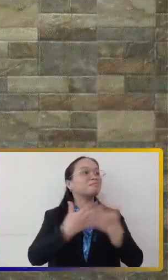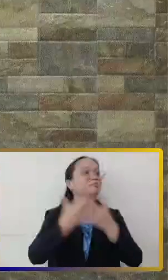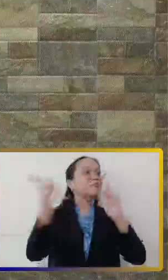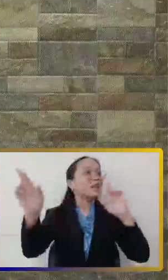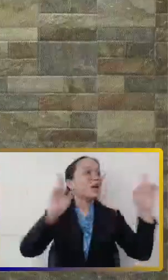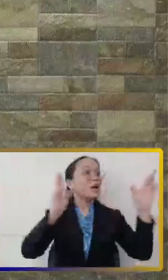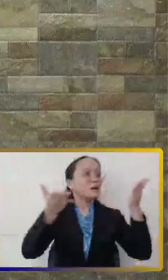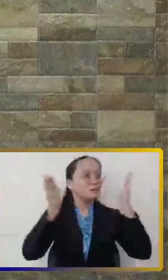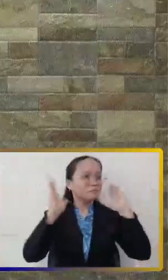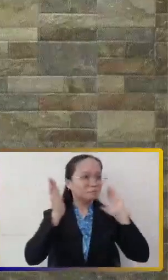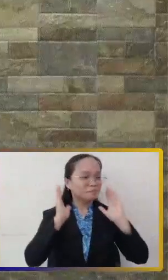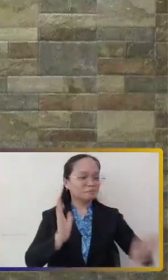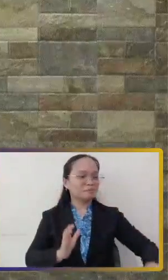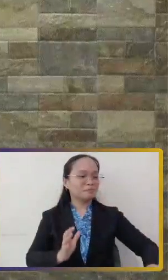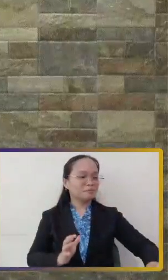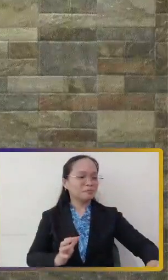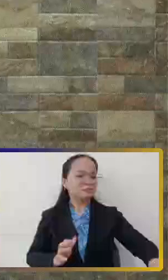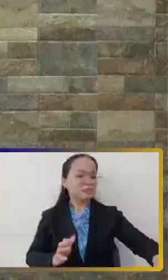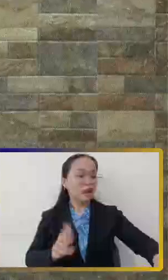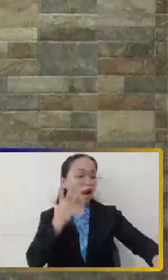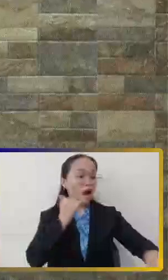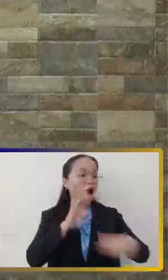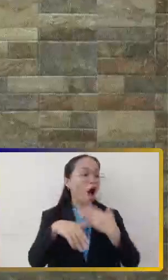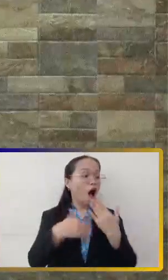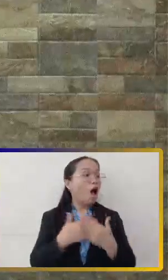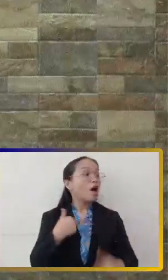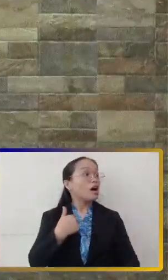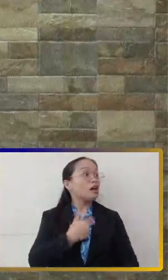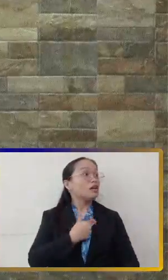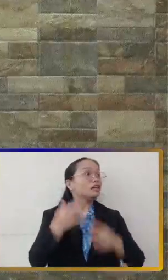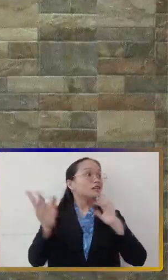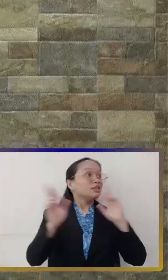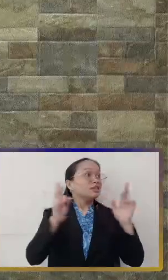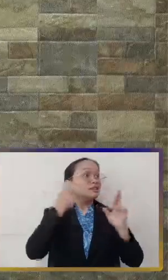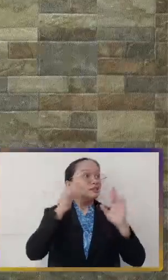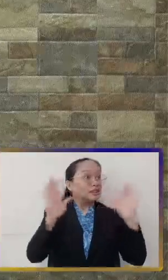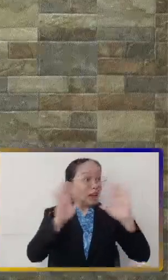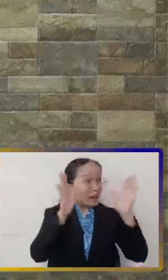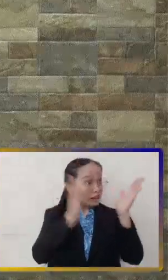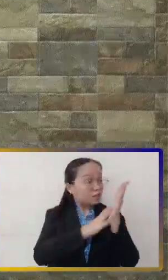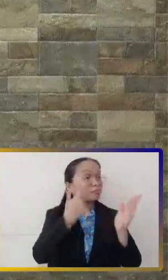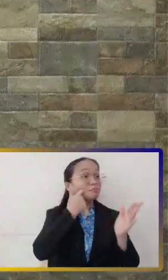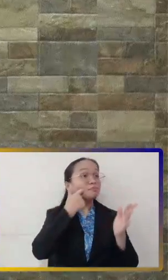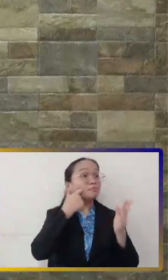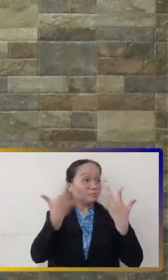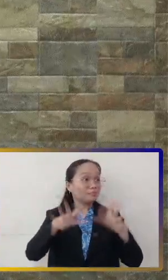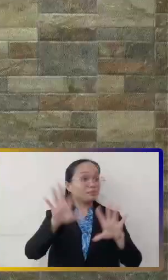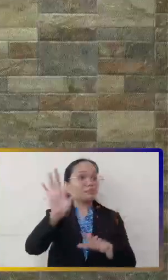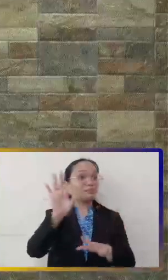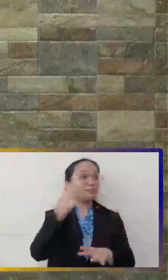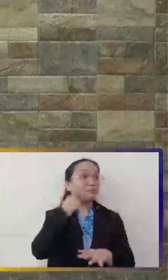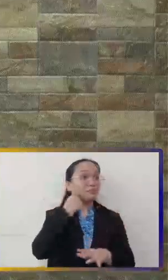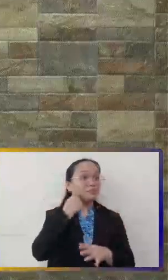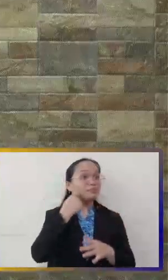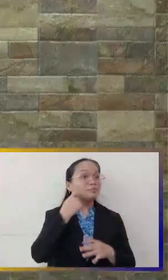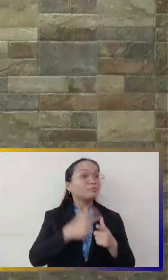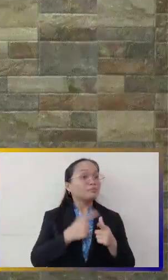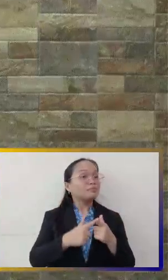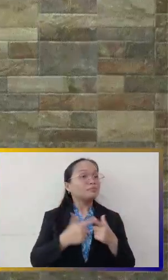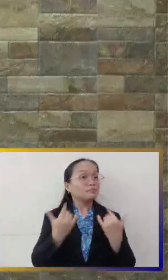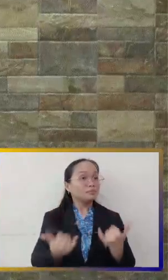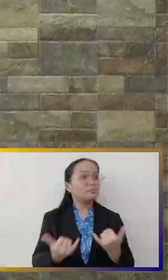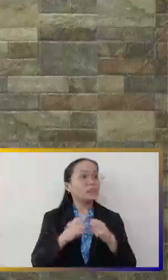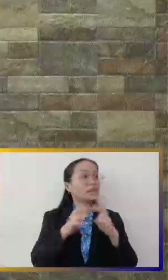kasi lahat naman po tayo ay nakaabot ng Sunday School. Kaya sabi ko po sa inyo, kahit na po